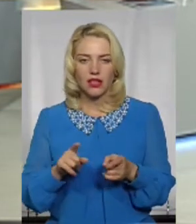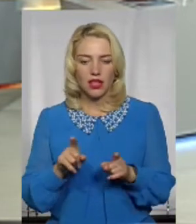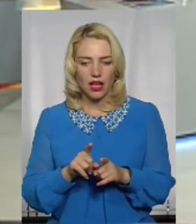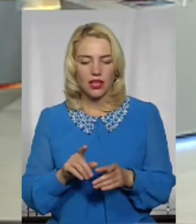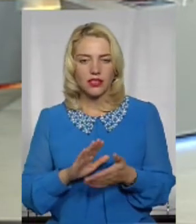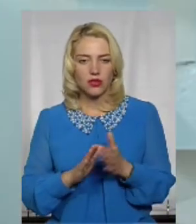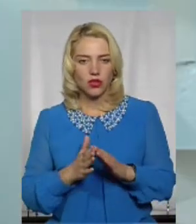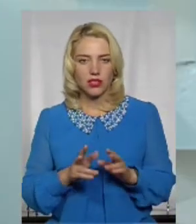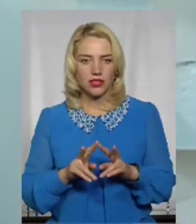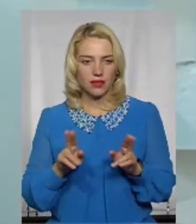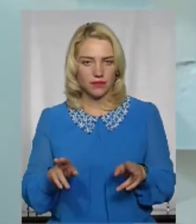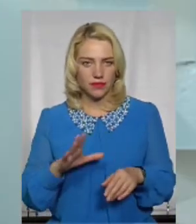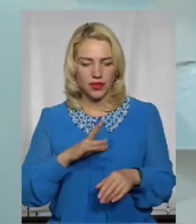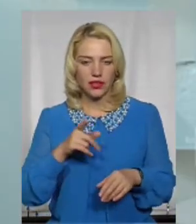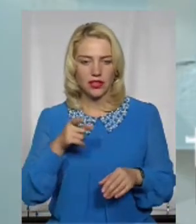ситуація. В